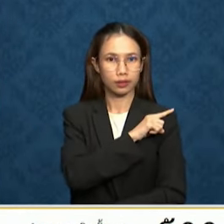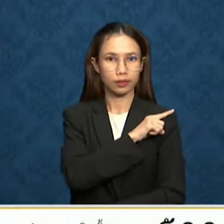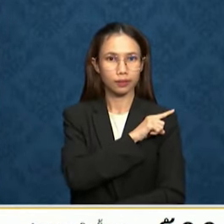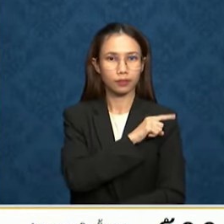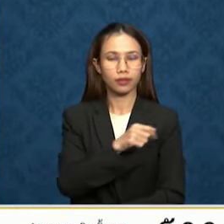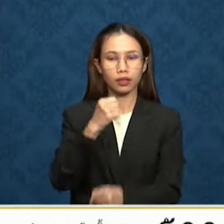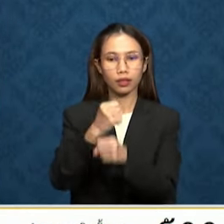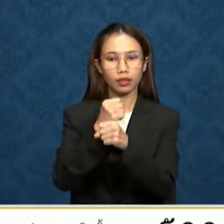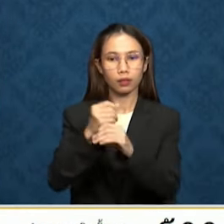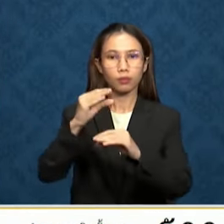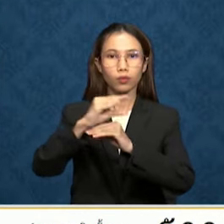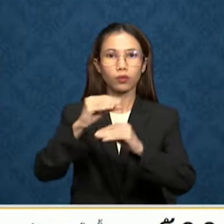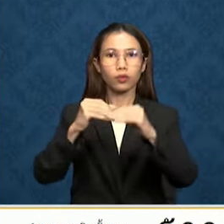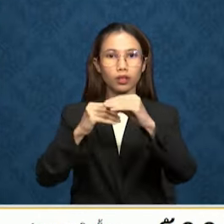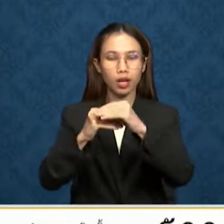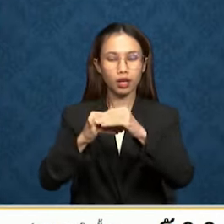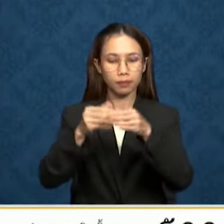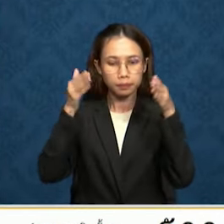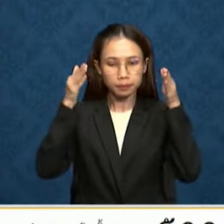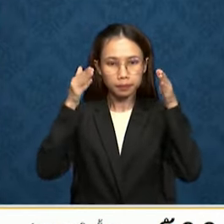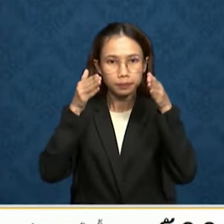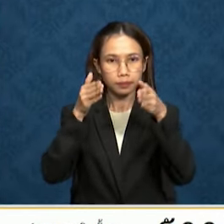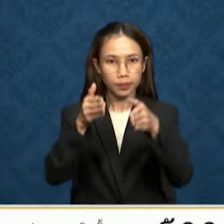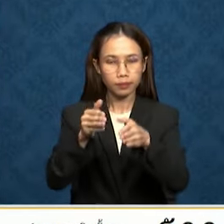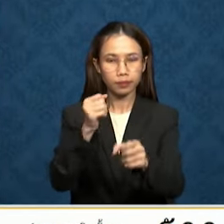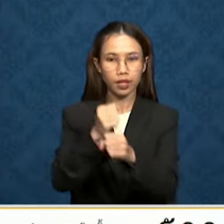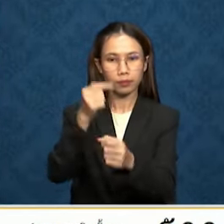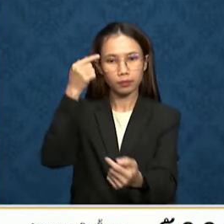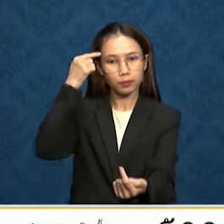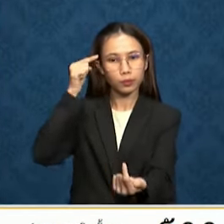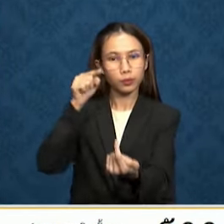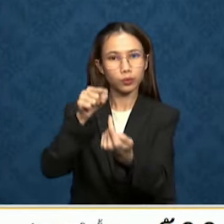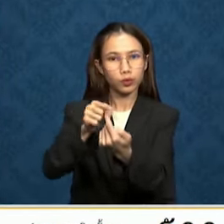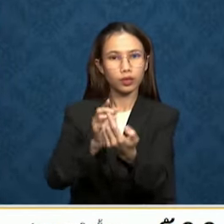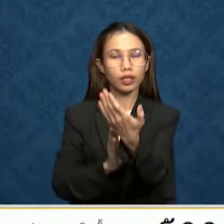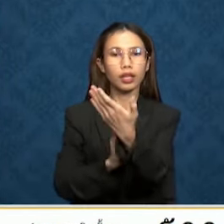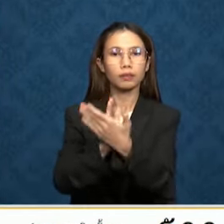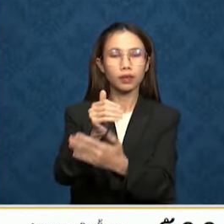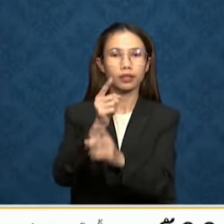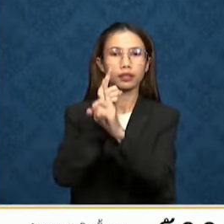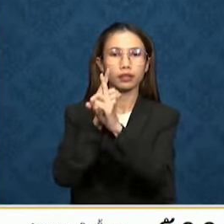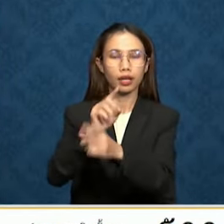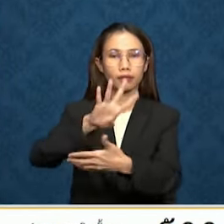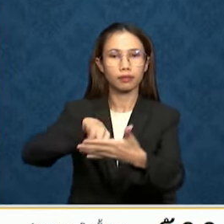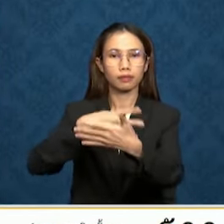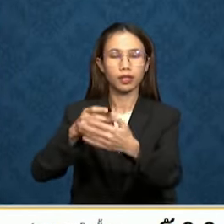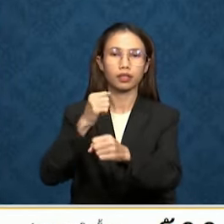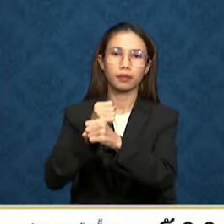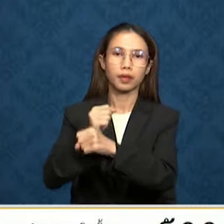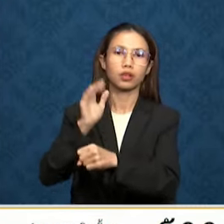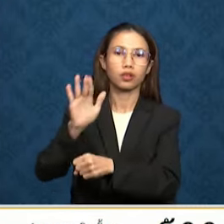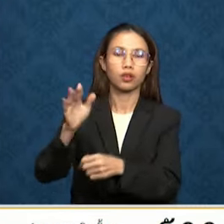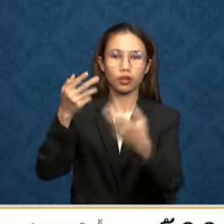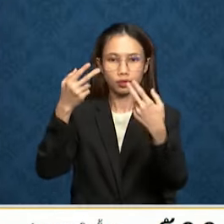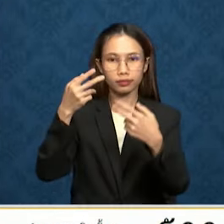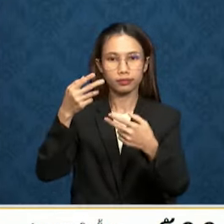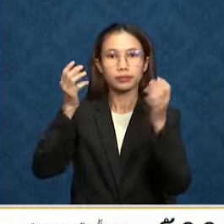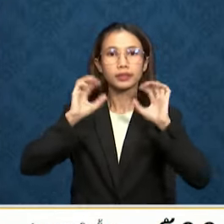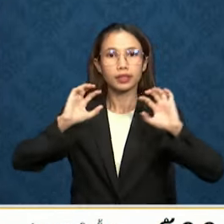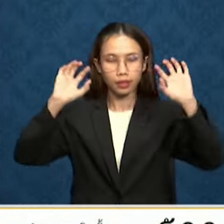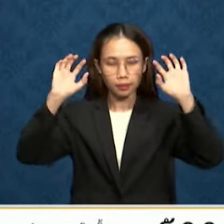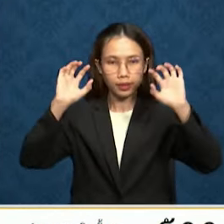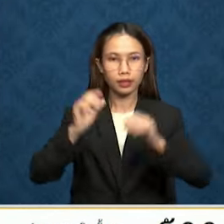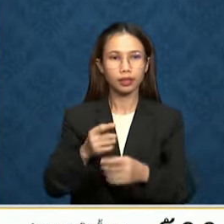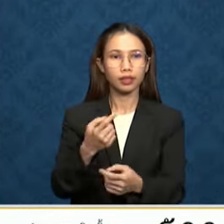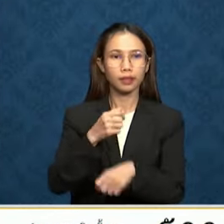ทำโครงการที่มันมุ่งเป้าตรงจุดแล้วก็ให้บรรลุผลนโยบายของรัฐบาลอย่างเร็วที่สุดค่ะท่านประธาน